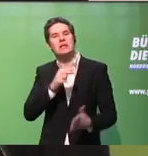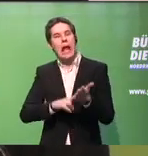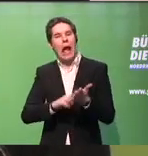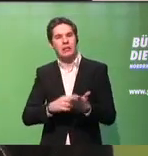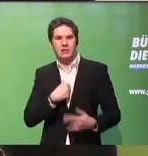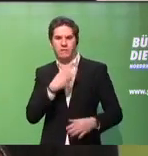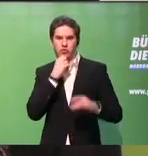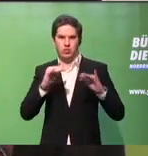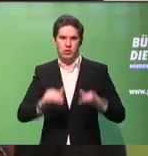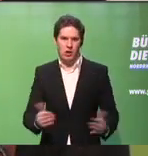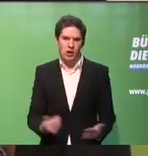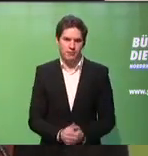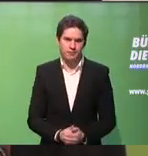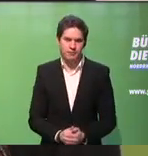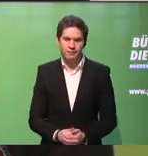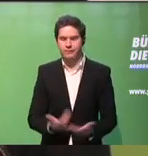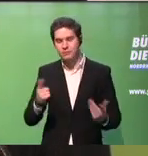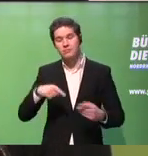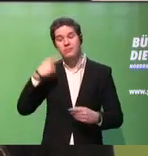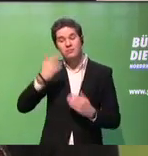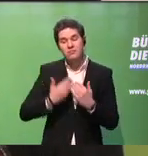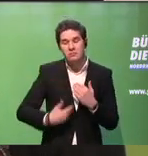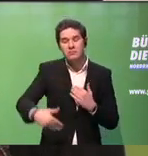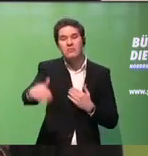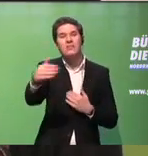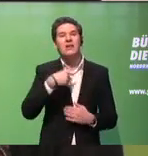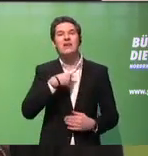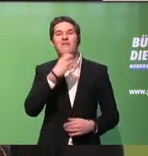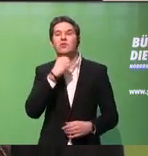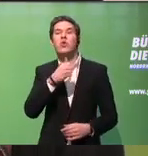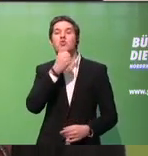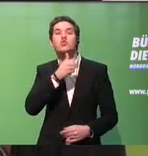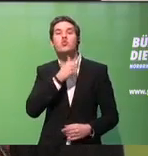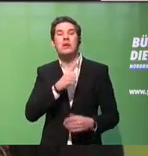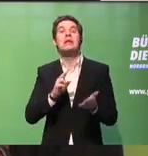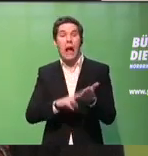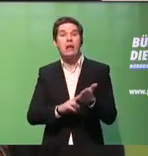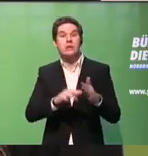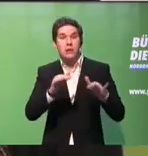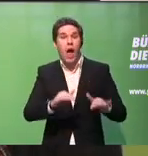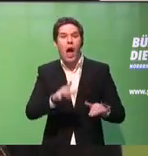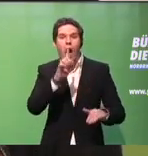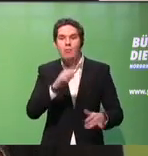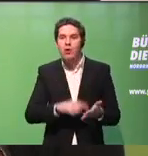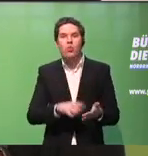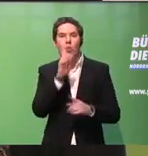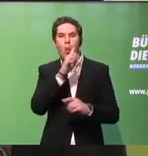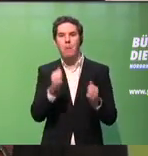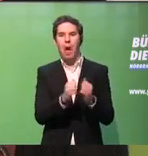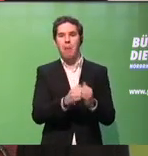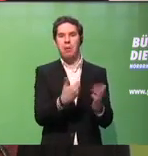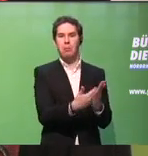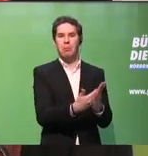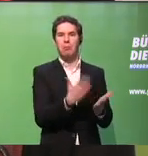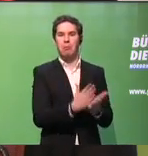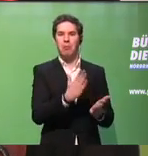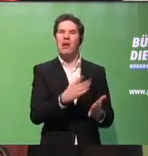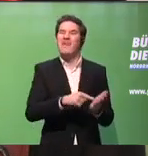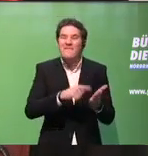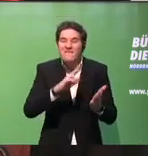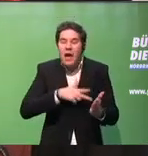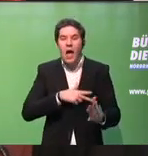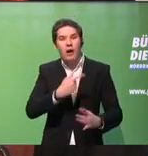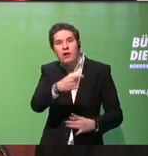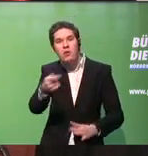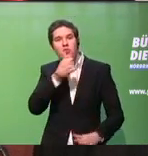nächsten Jahren dafür einsetzen, dass diese Jugendgarantie nicht als Papiertiger endet, sondern wirklich etwas an der Lebensrealität junger Arbeitsloser in der